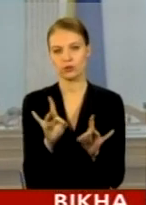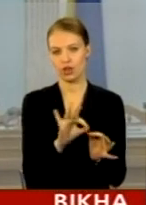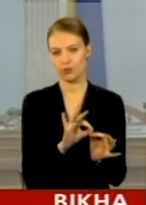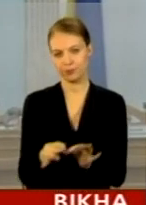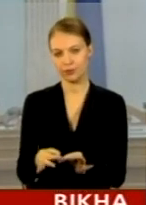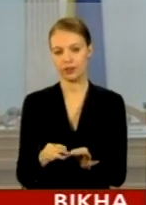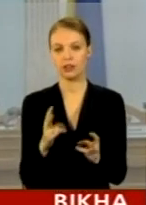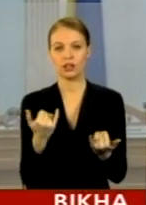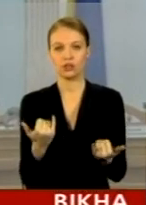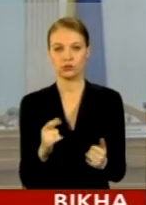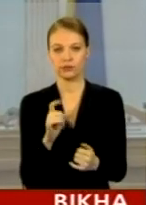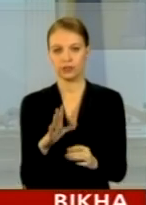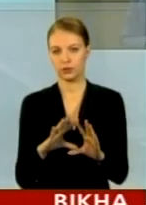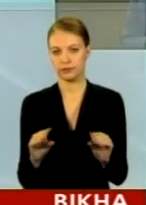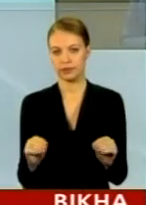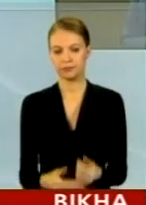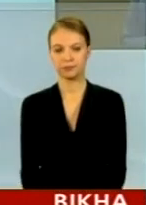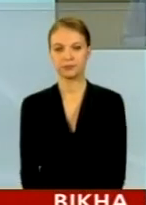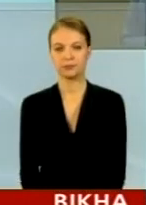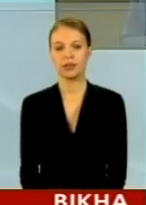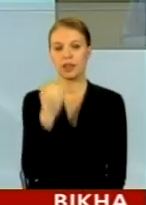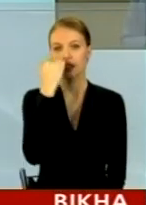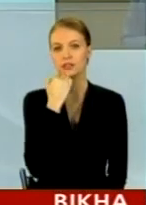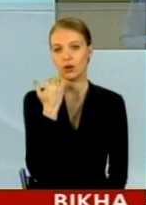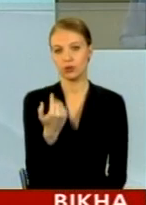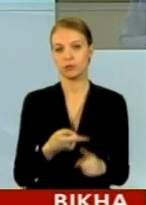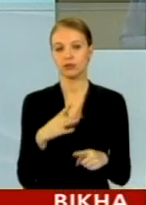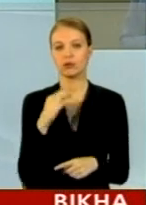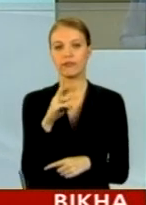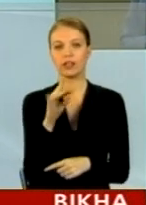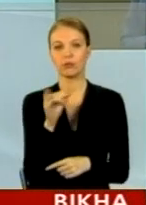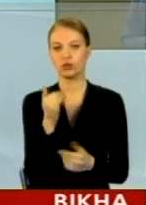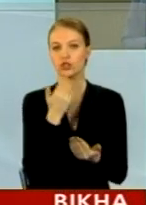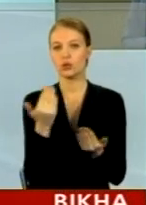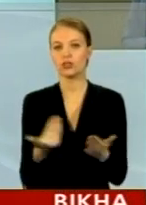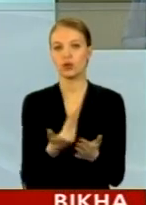більше. Віто, на цю хвилину. Женю, дякую тобі. Це була Євгенія Мотрич. Останні новини з ЦВК.